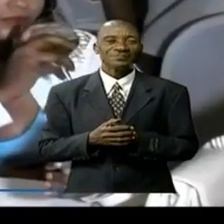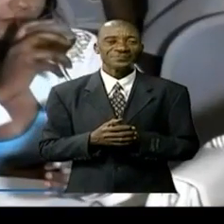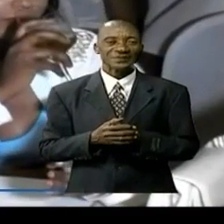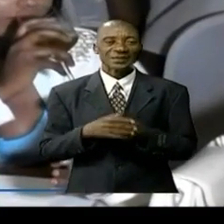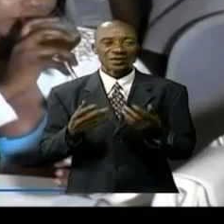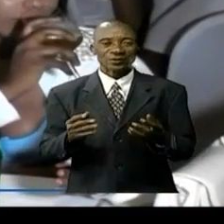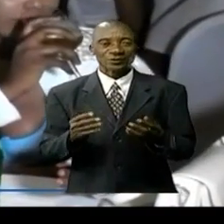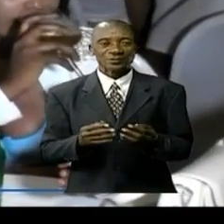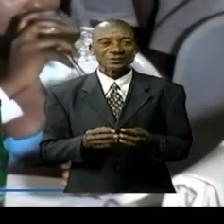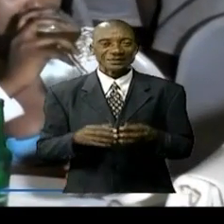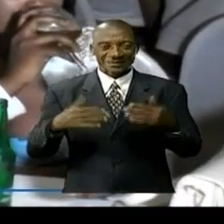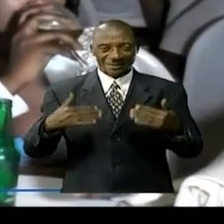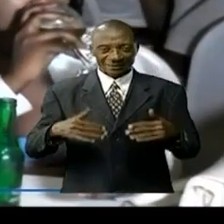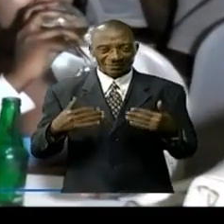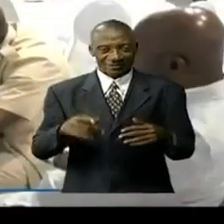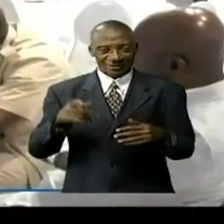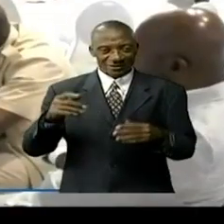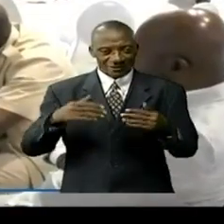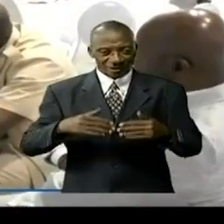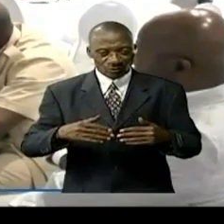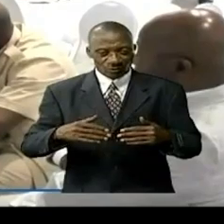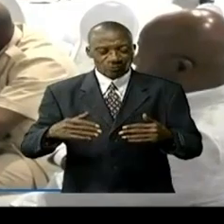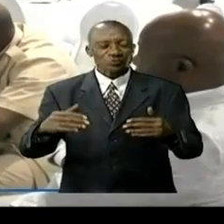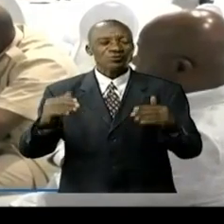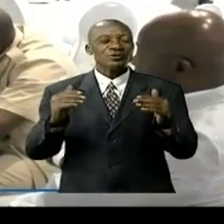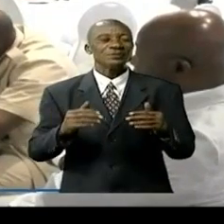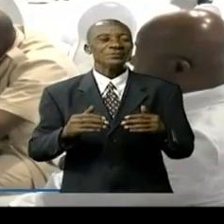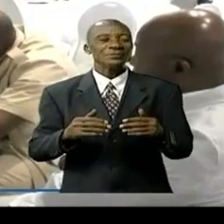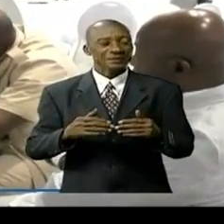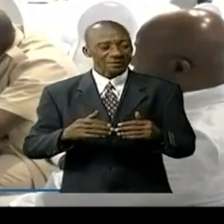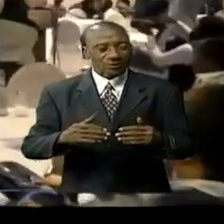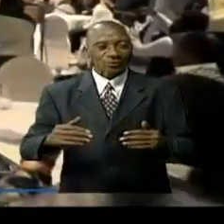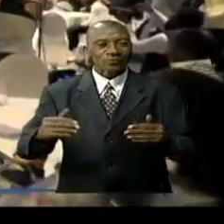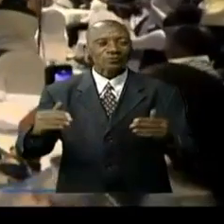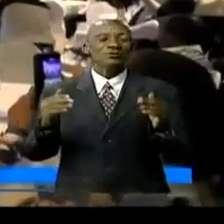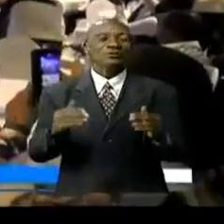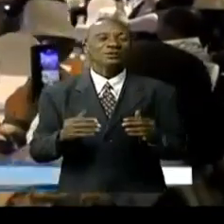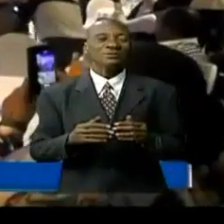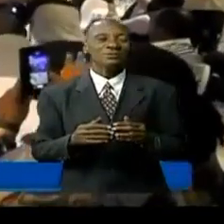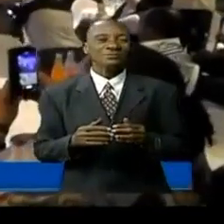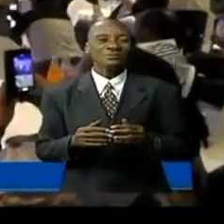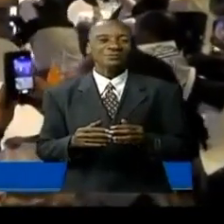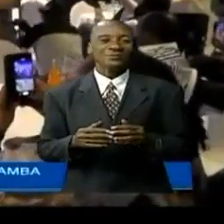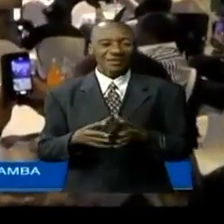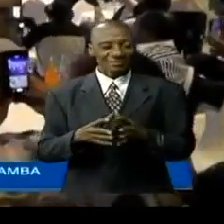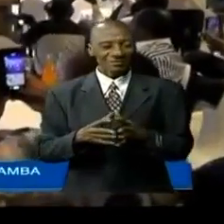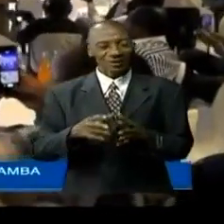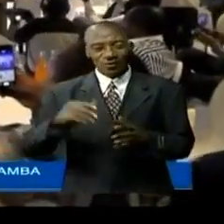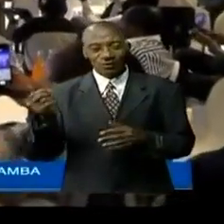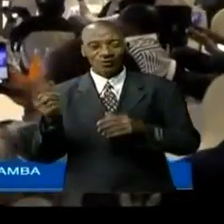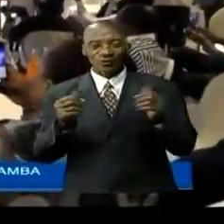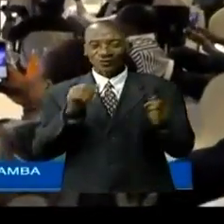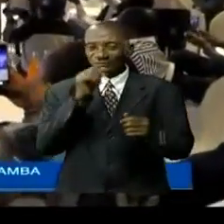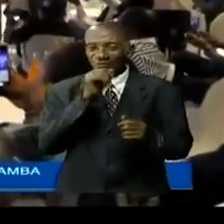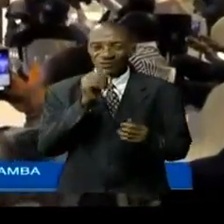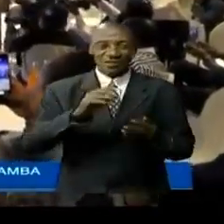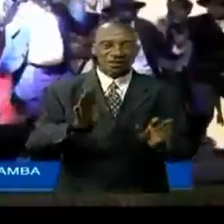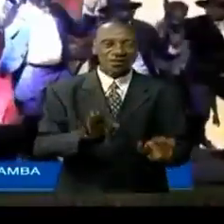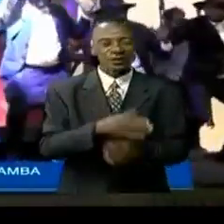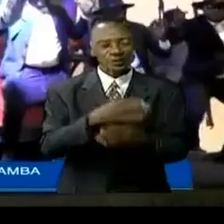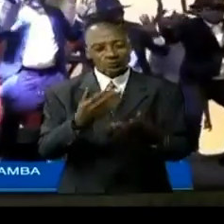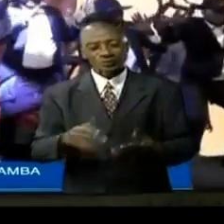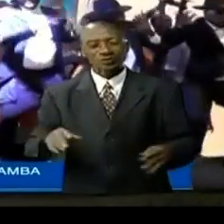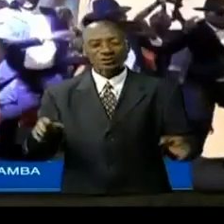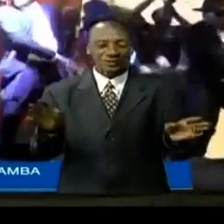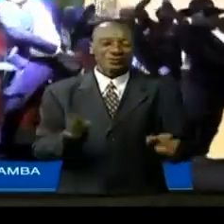a atteint son paroxysme lorsque l'orchestre Cultura Pays Vie de Félix Ouazekwa, organisateur de la soirée, est monté sur scène